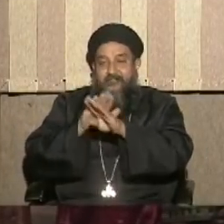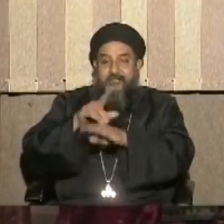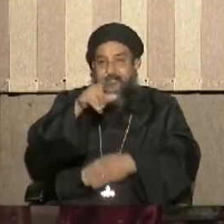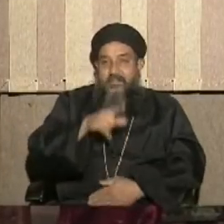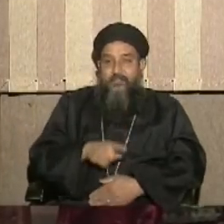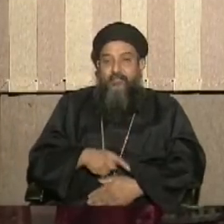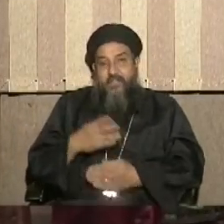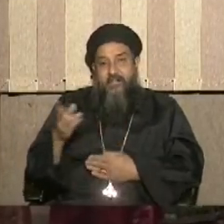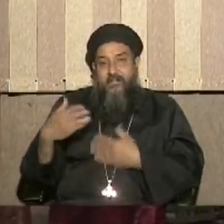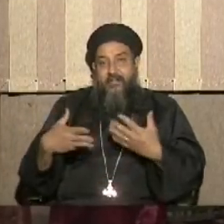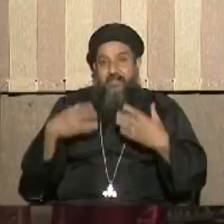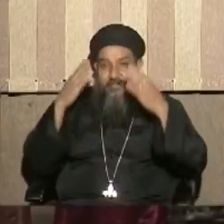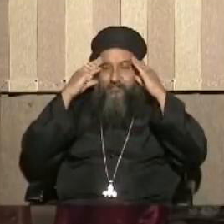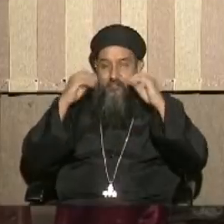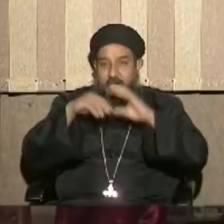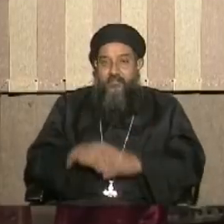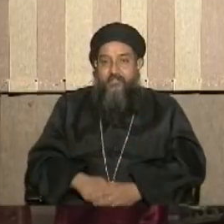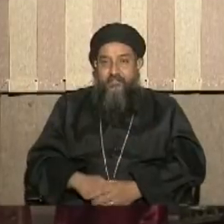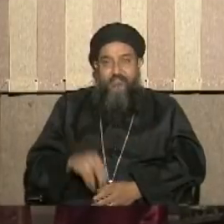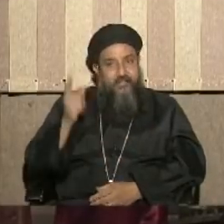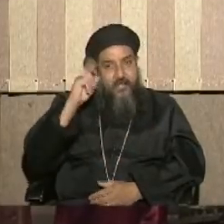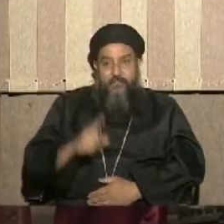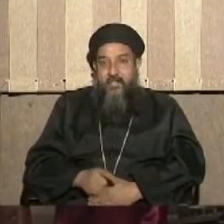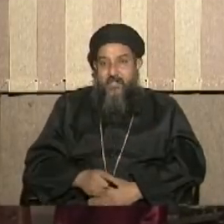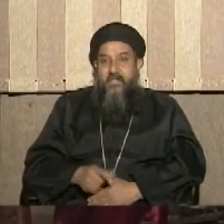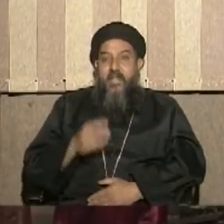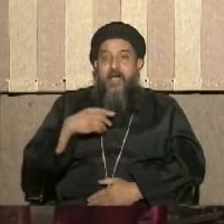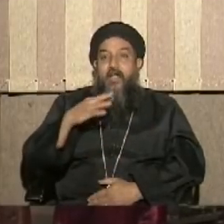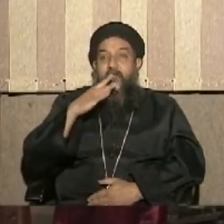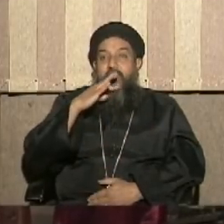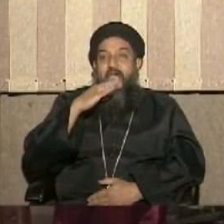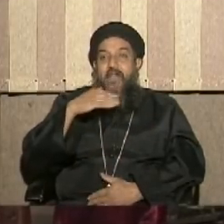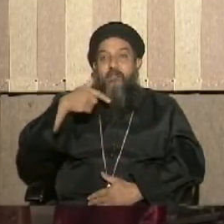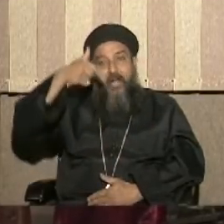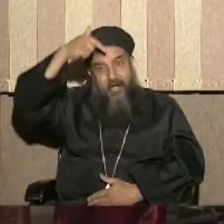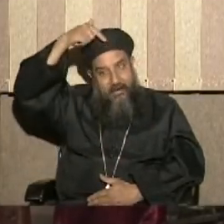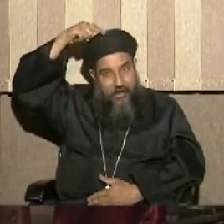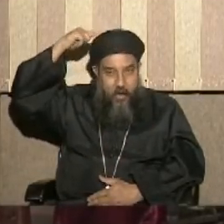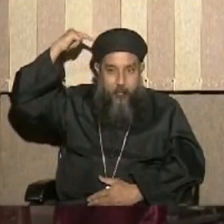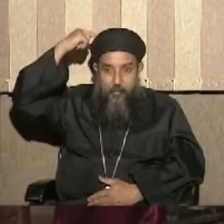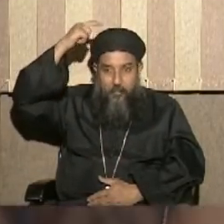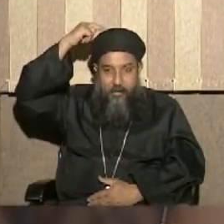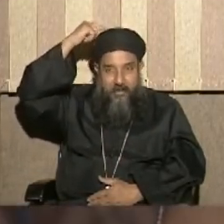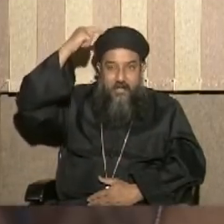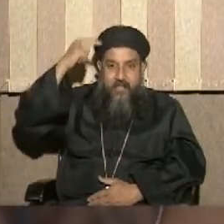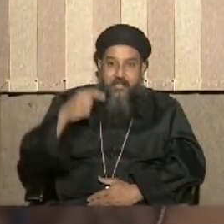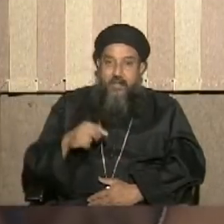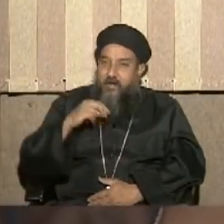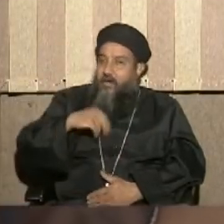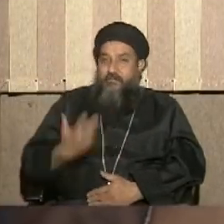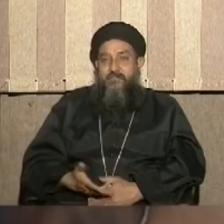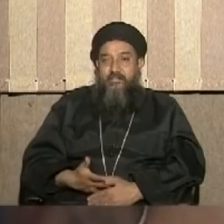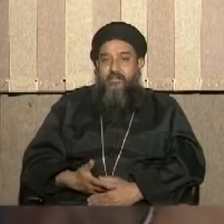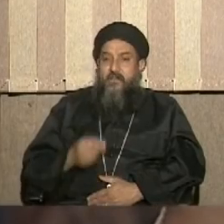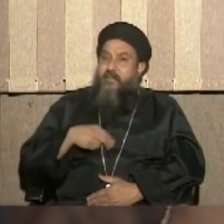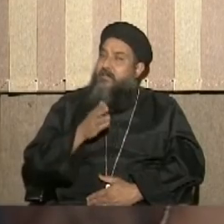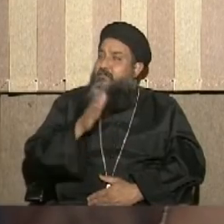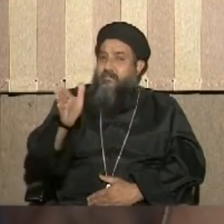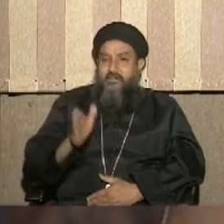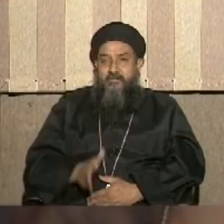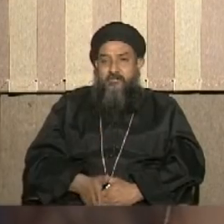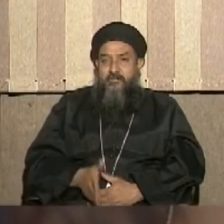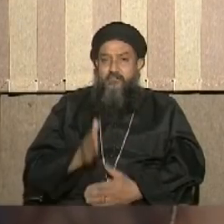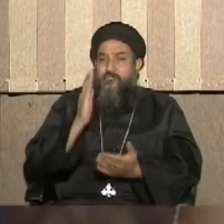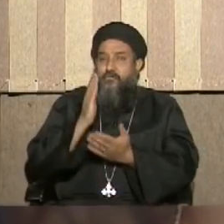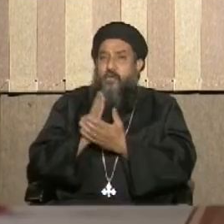أهو يتفسح. أنت مش عارف حاجة يا سودوسس، دول بيتكلموا عن الرهبنة والرهبان. وفيها إيه يا والدي؟ ده احنا رايحين